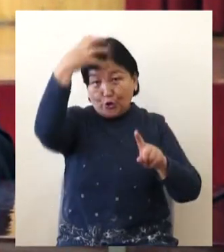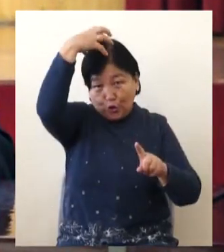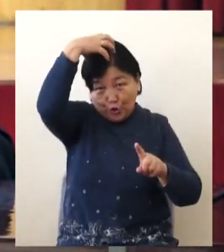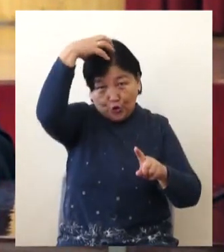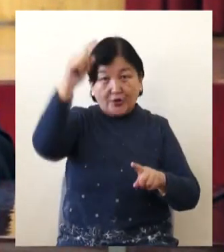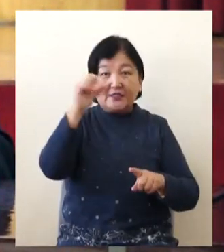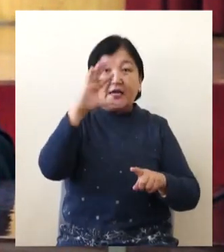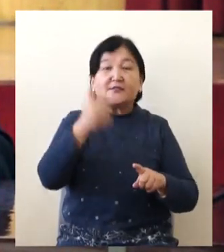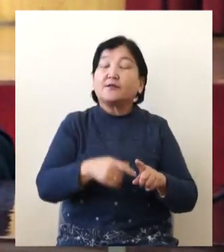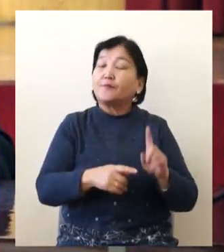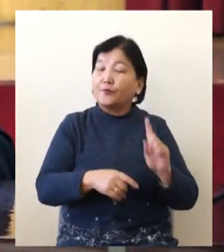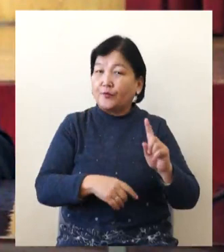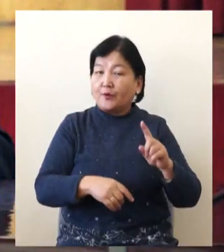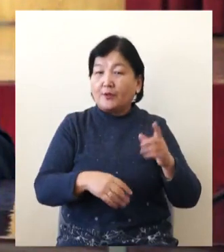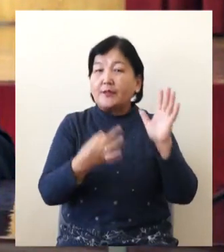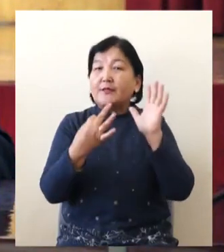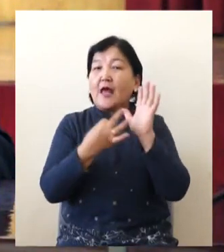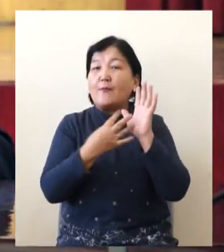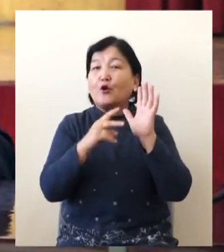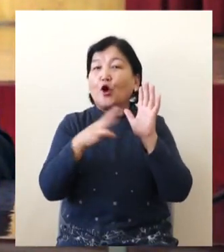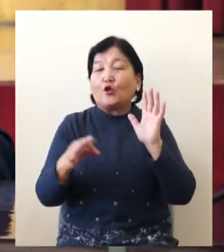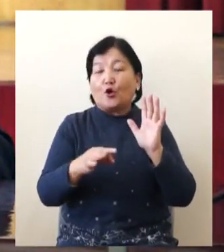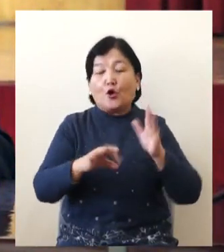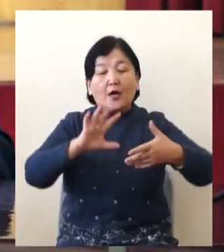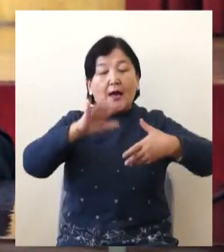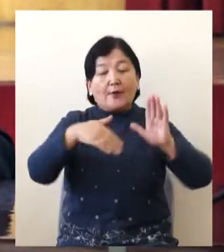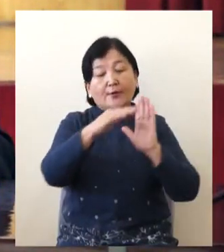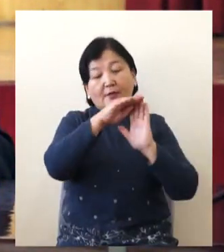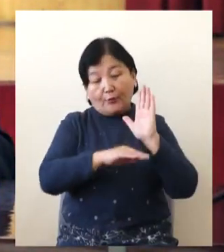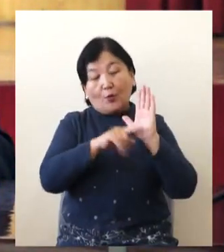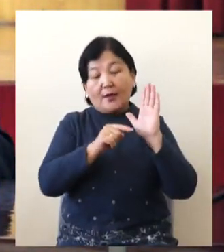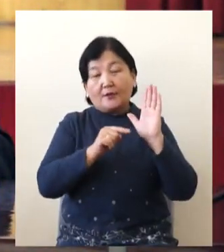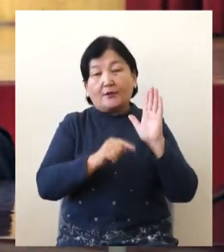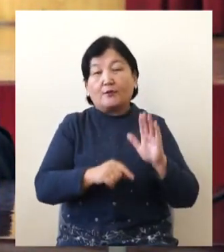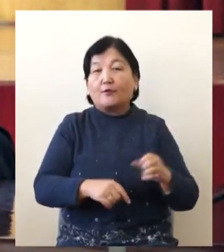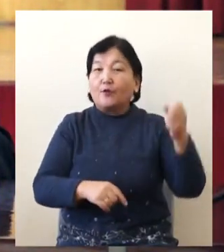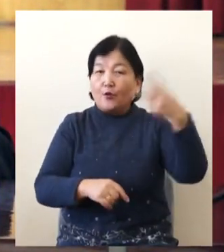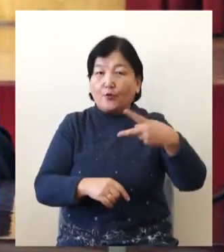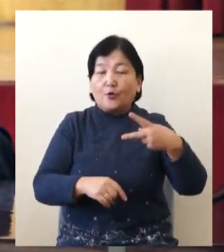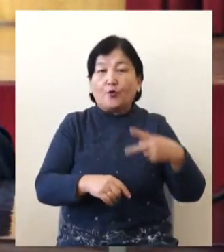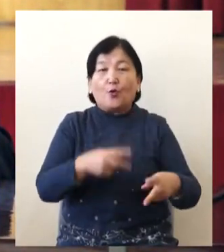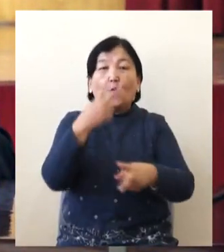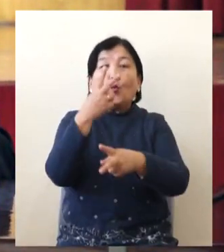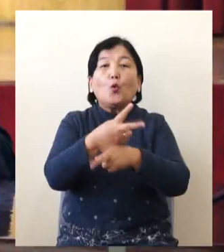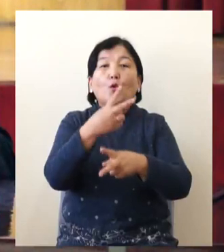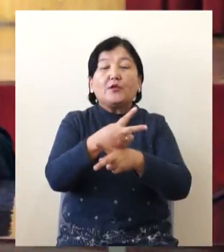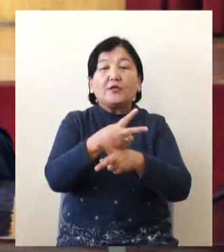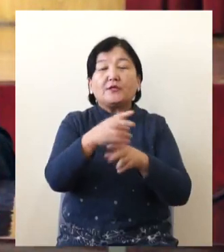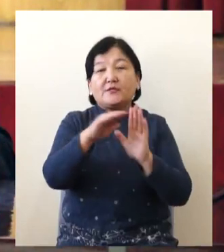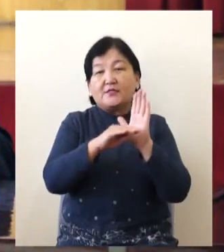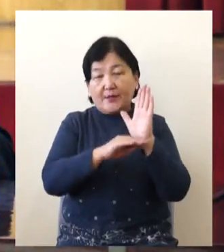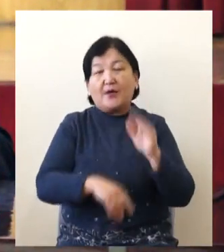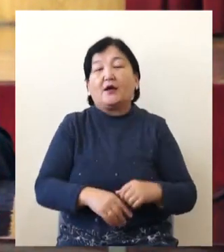химжээгээр 8 оноо буюу 15 дугаарт. Хоёр дугаарт хуулийн систем болон өмчлөх эрх